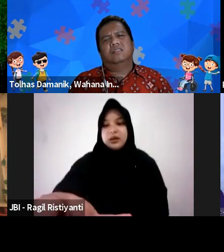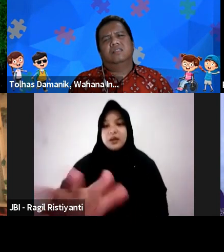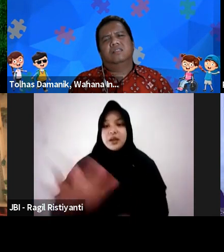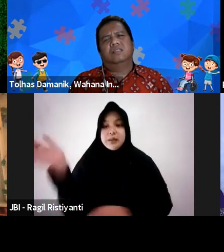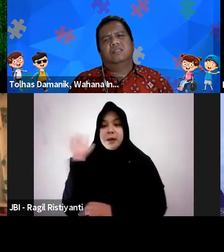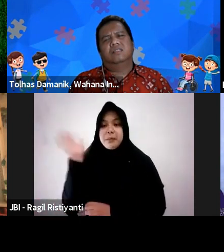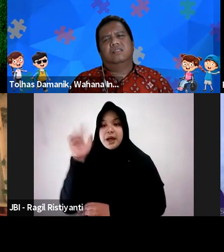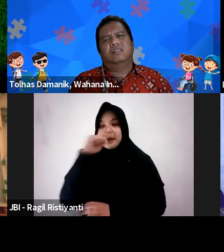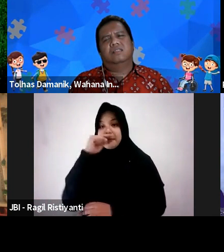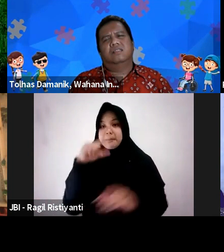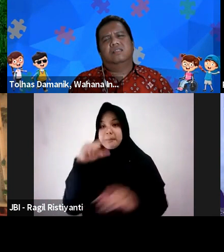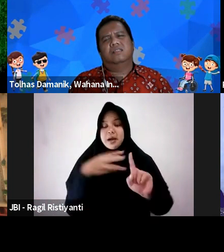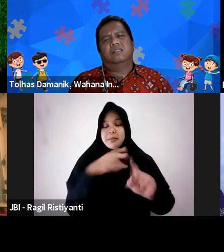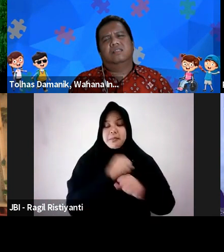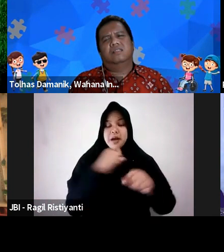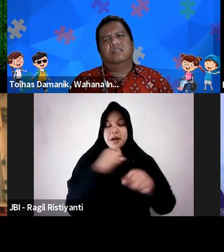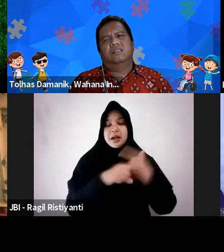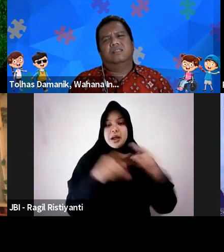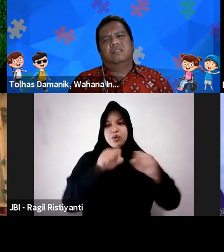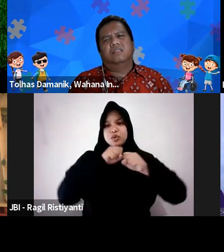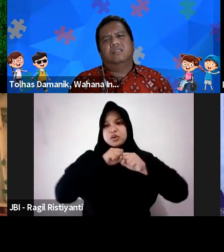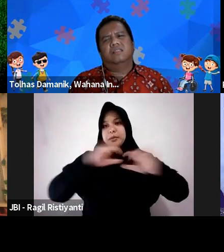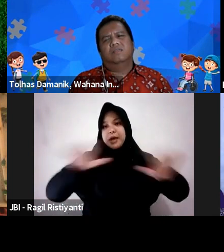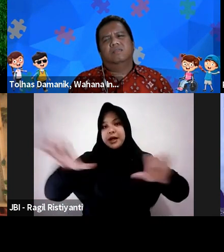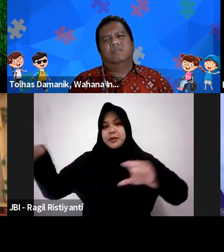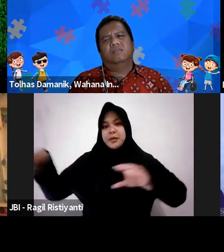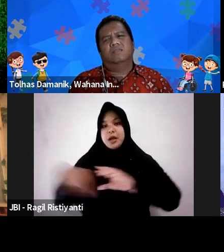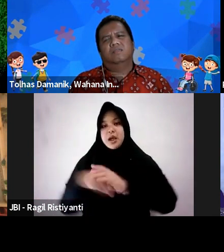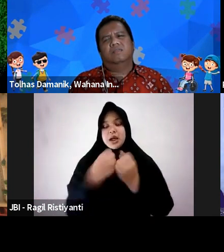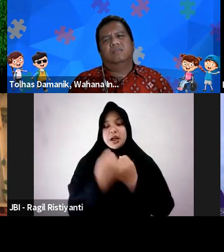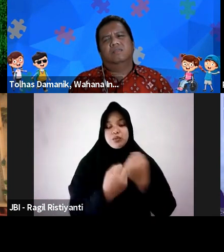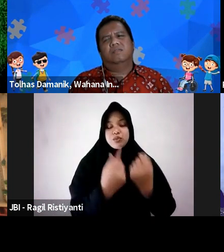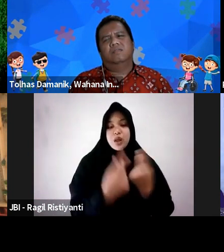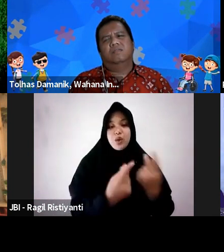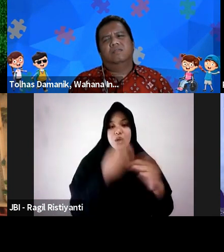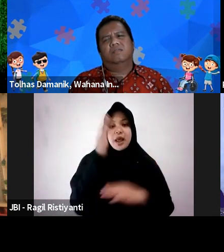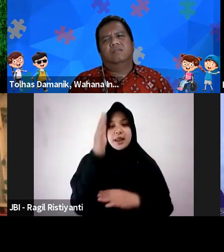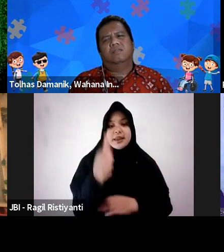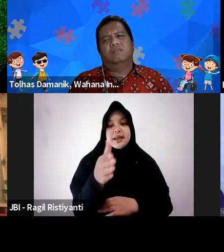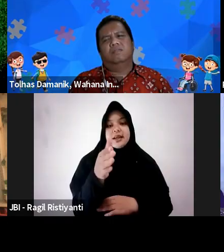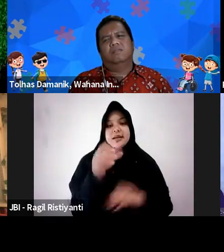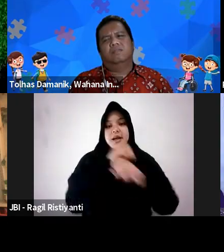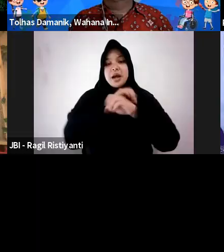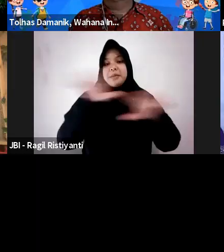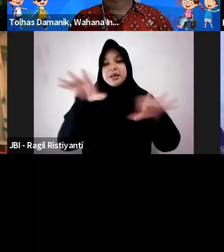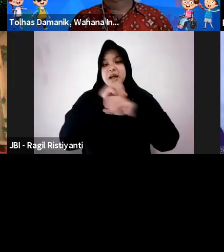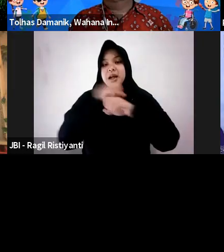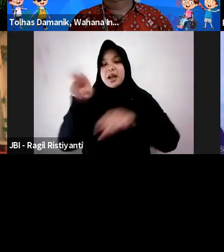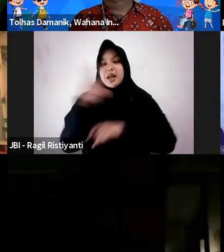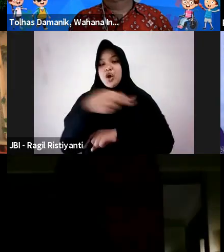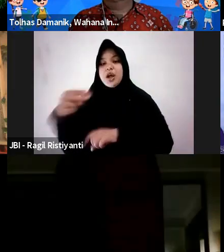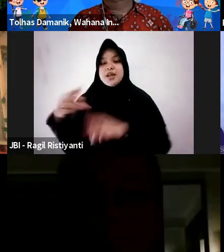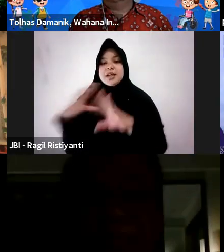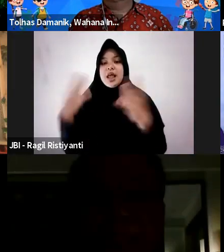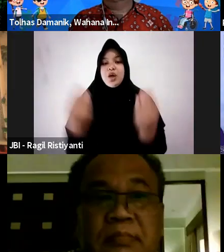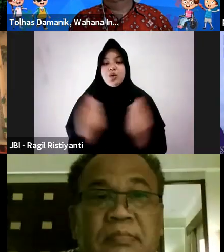disebarkan juga sih menjadi bagian dari bila nanti kita melakukan kampanye Indonesia inklusif dengan